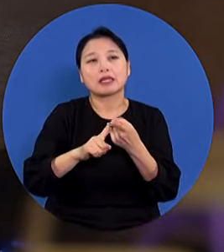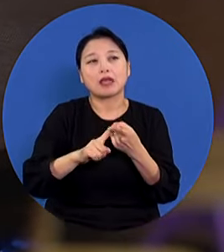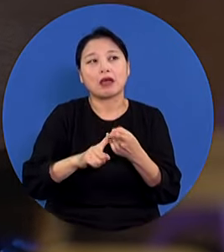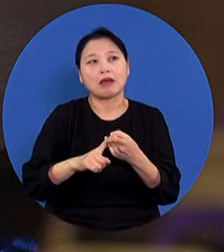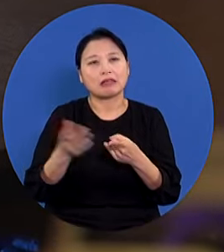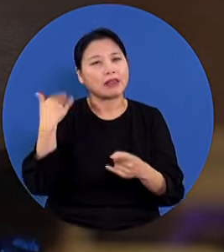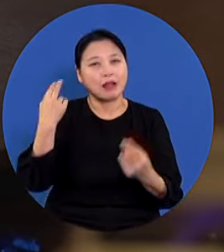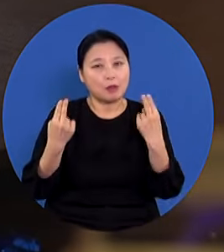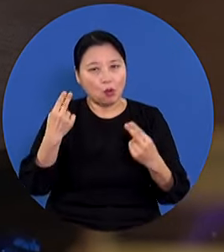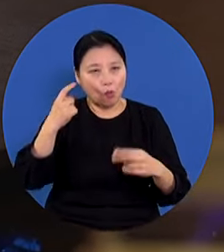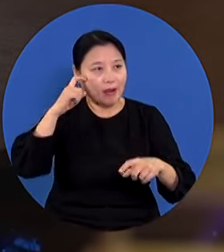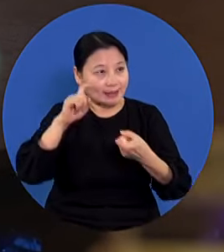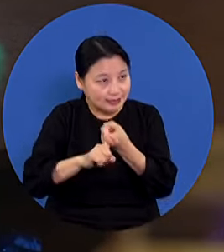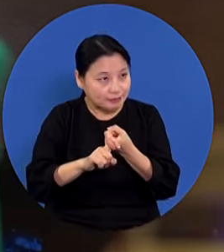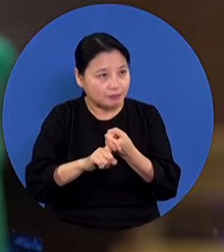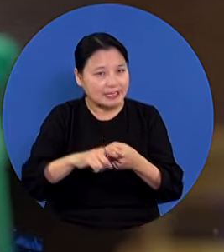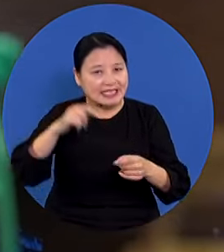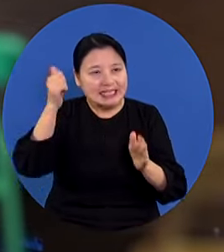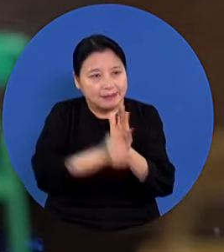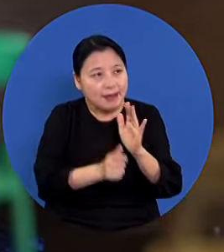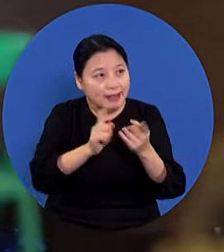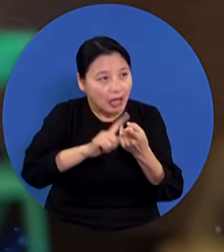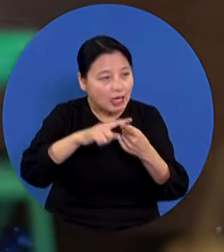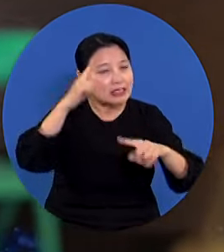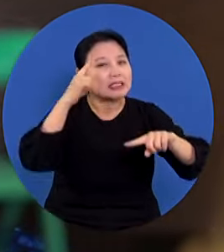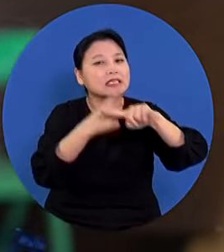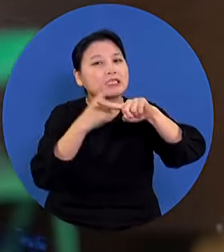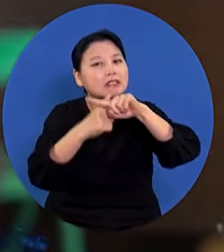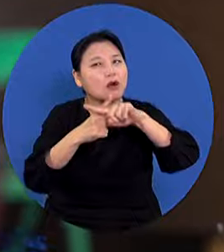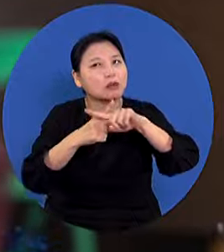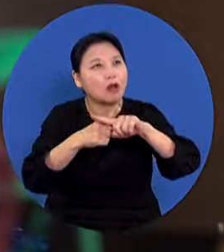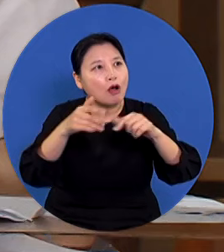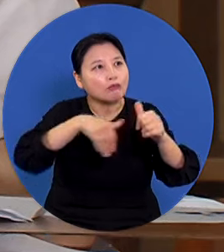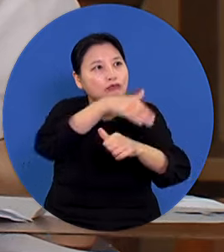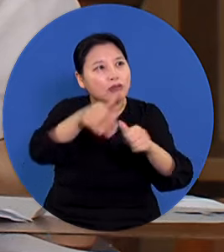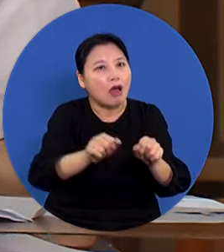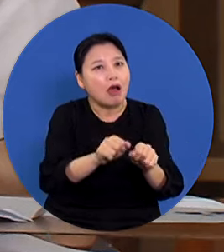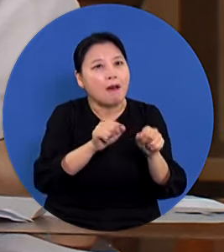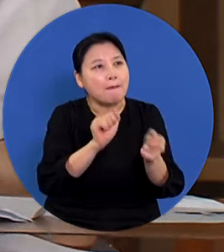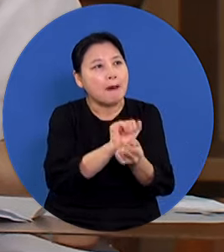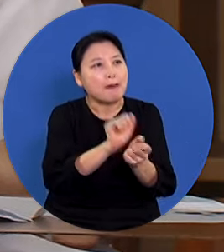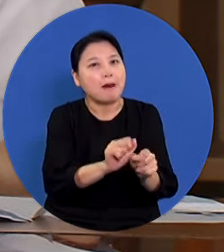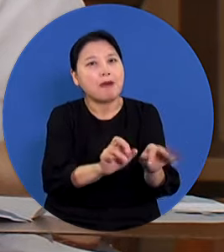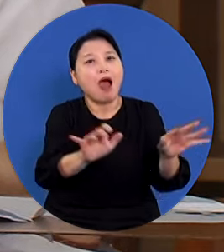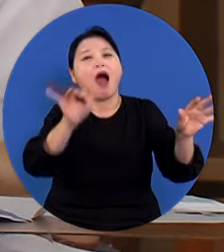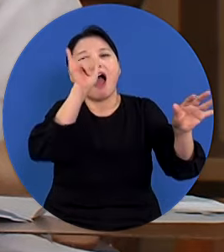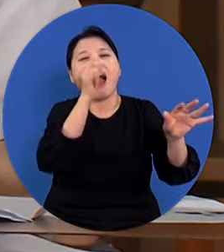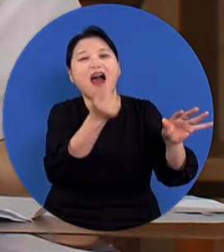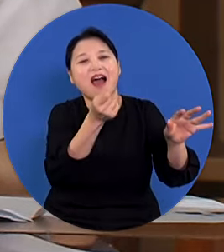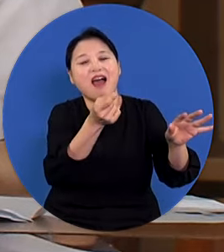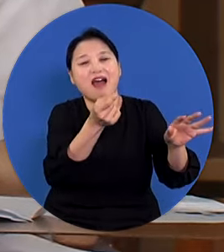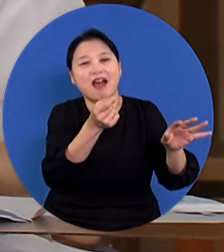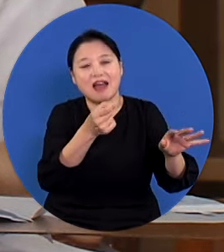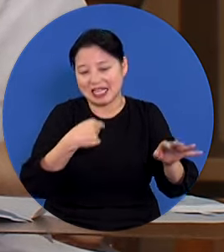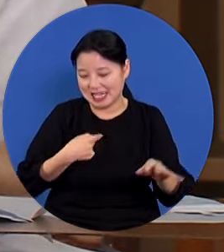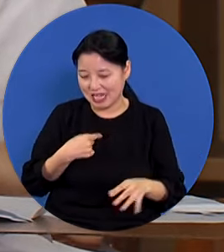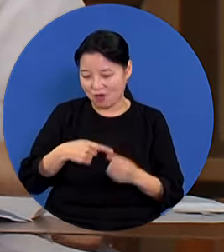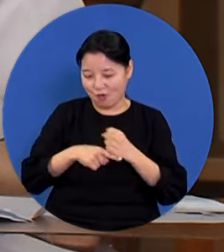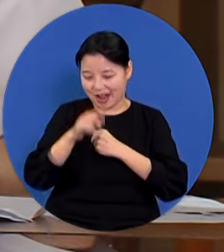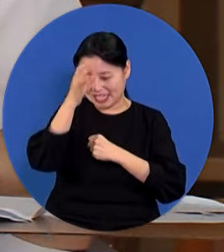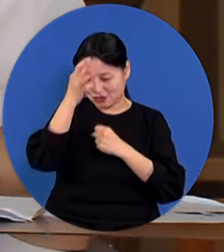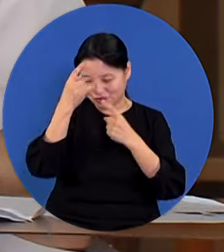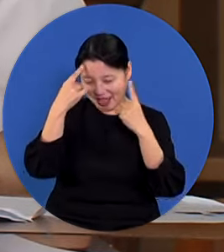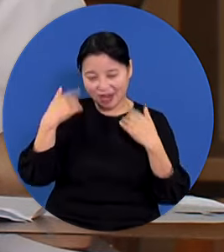관심이 많고 그런 분위기가 확산되는구나. 그렇죠, 그렇죠. 뭐 저희 카이스트 실패연구소가 뭔가 일조를 했으면은 맞아요.